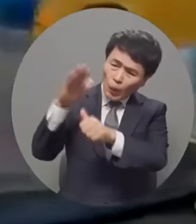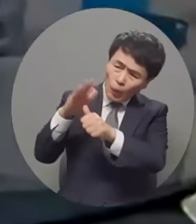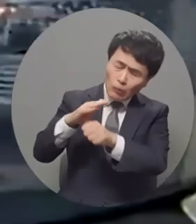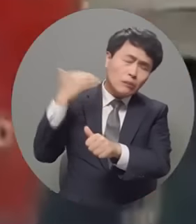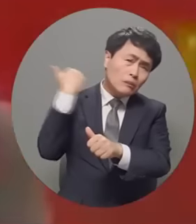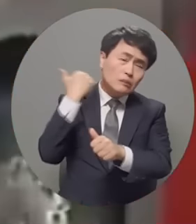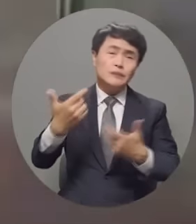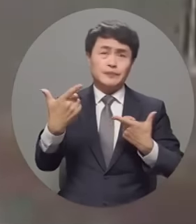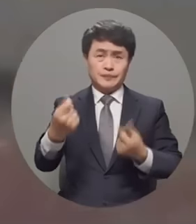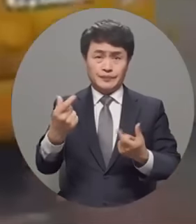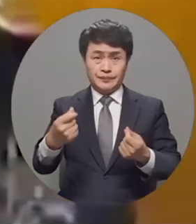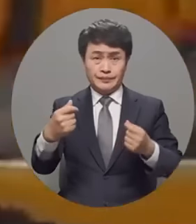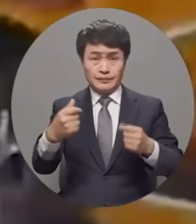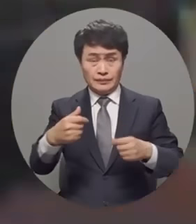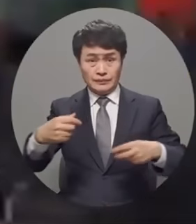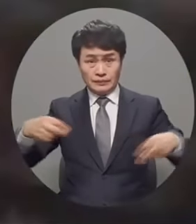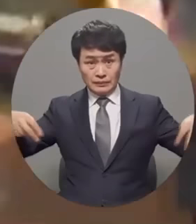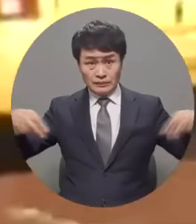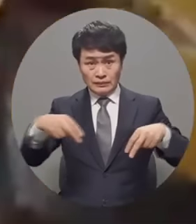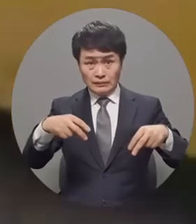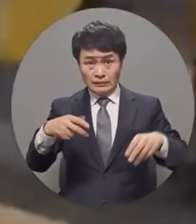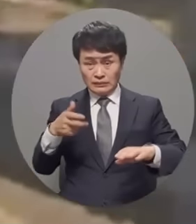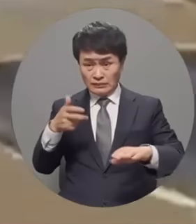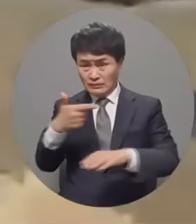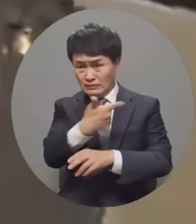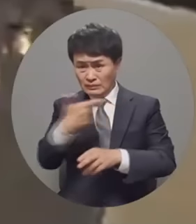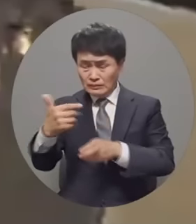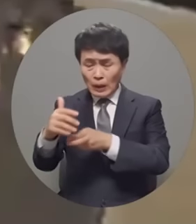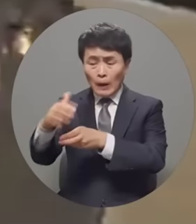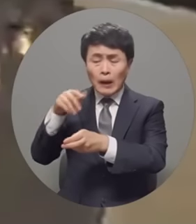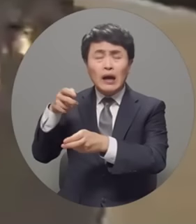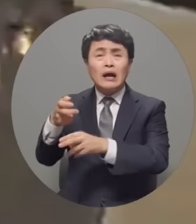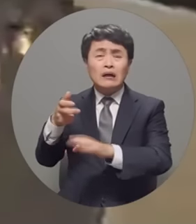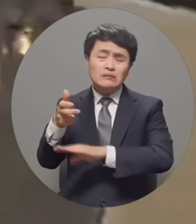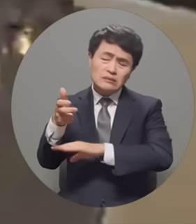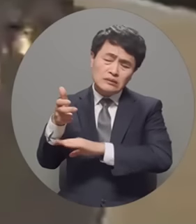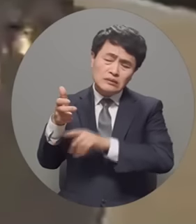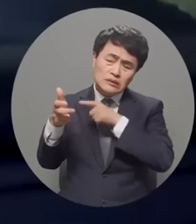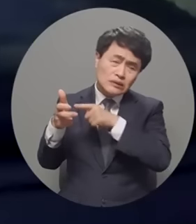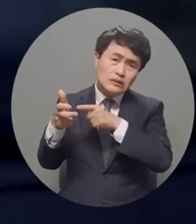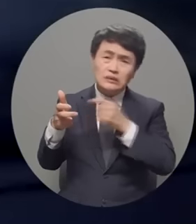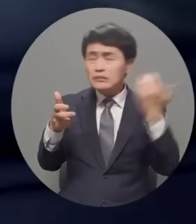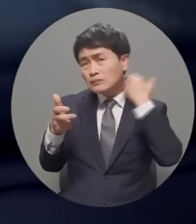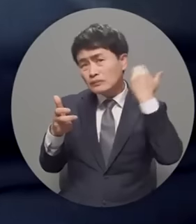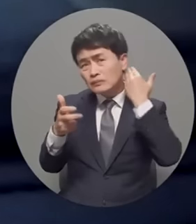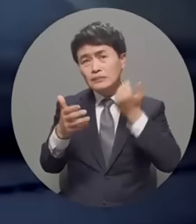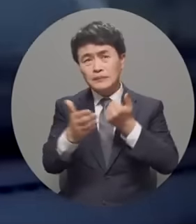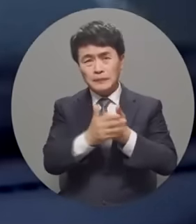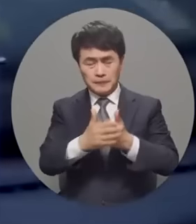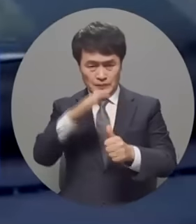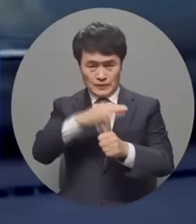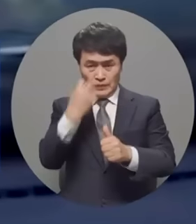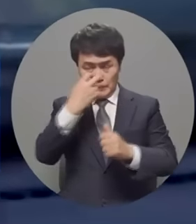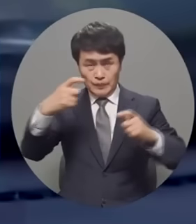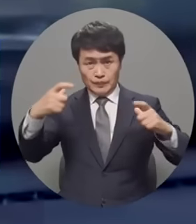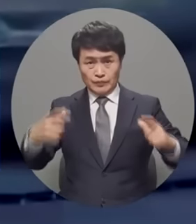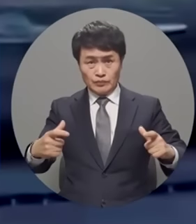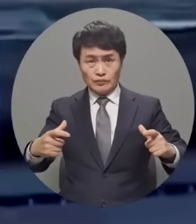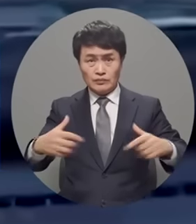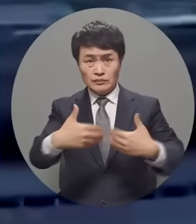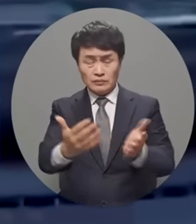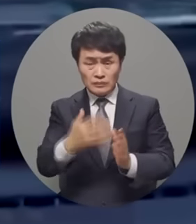마찬가지입니다. 횡단보도 위에 정차돼 있던 대형버스에 시야가 가려진 겁니다. 어린이 보호구역에서